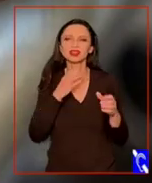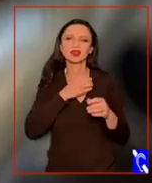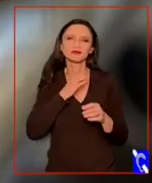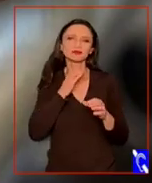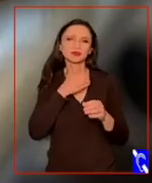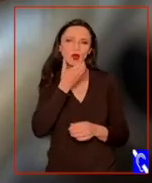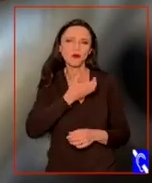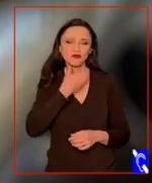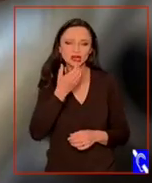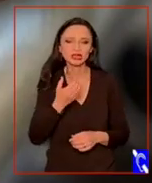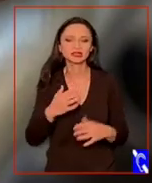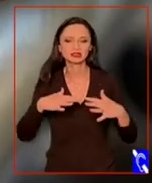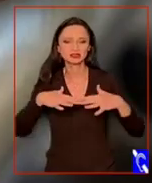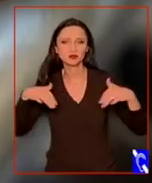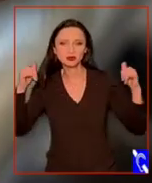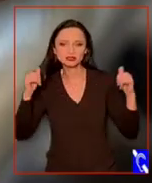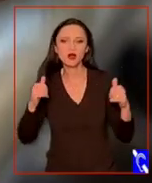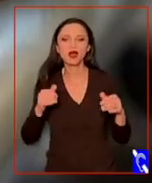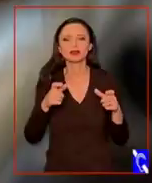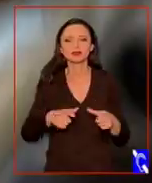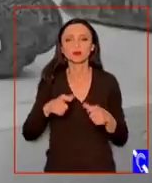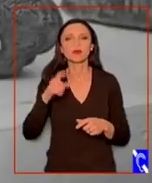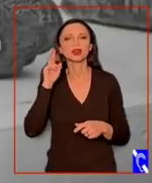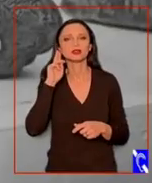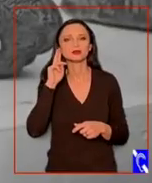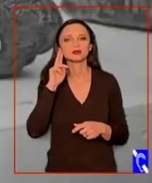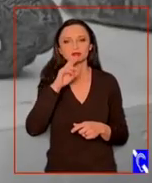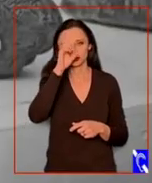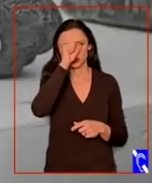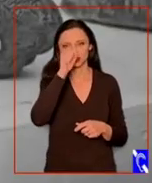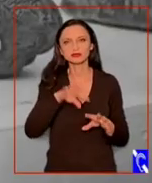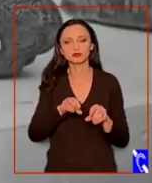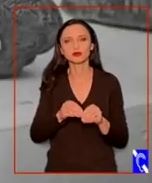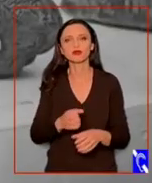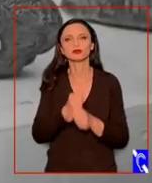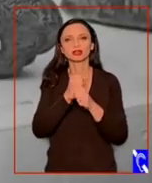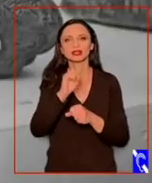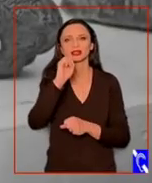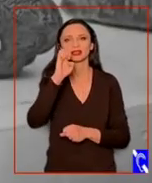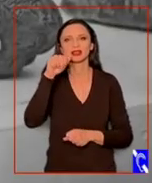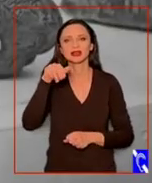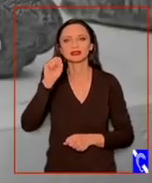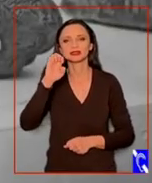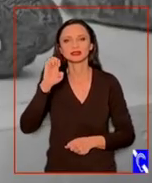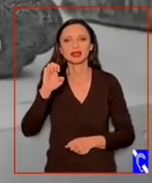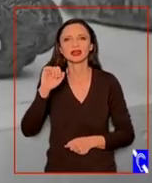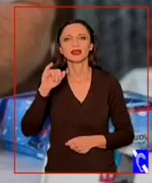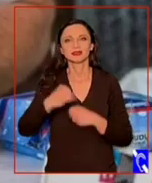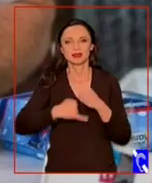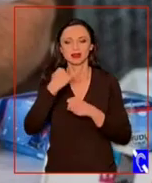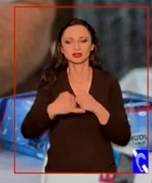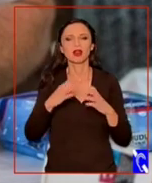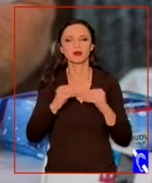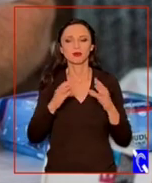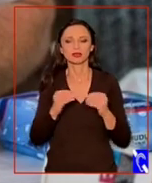conferințe și simpozioane în domeniul surdocecității, alături de Fundația Sens Internațional România. Și am făcut o serie de